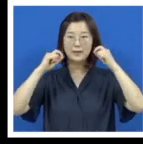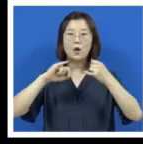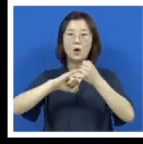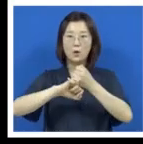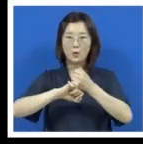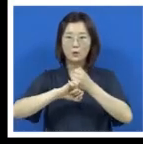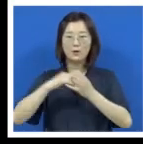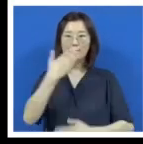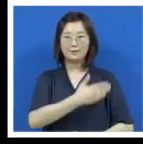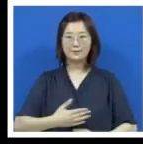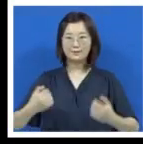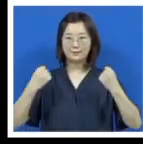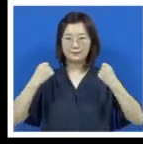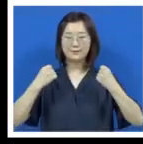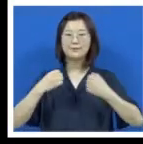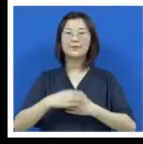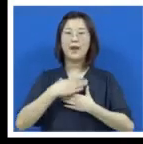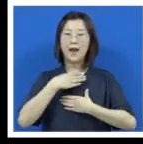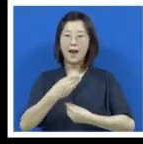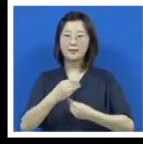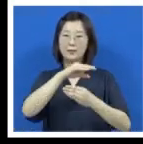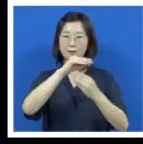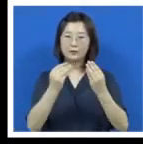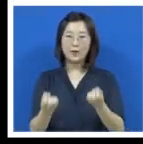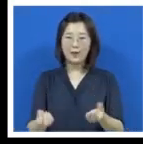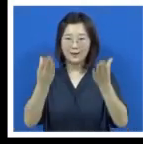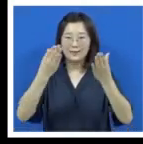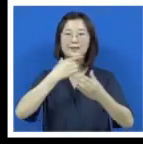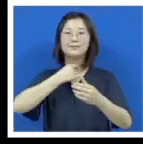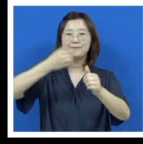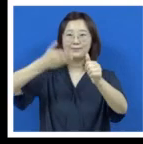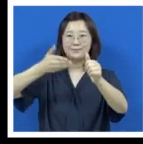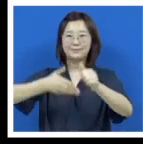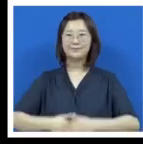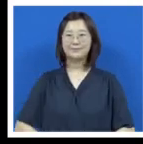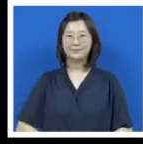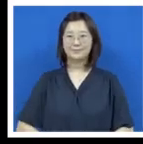착용 등의 이념 하며 건강을 지키는 안전한 추석 연휴 되시기 바랍니다